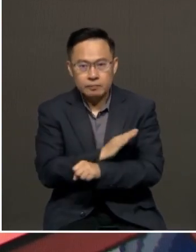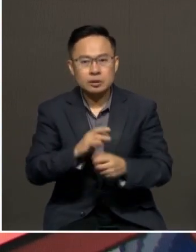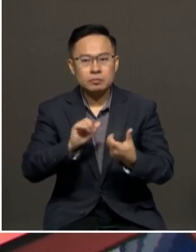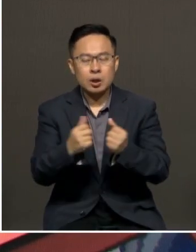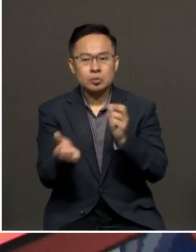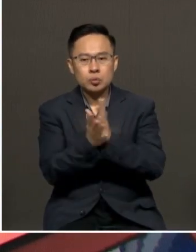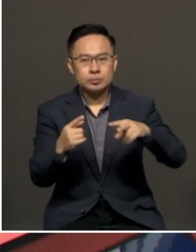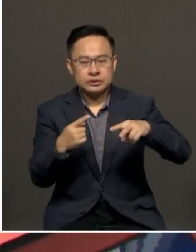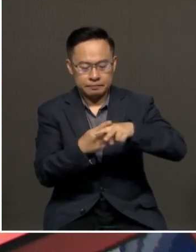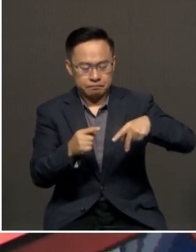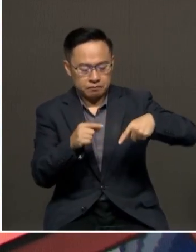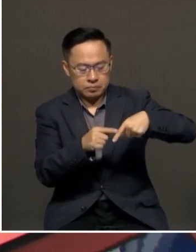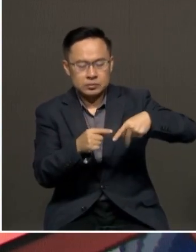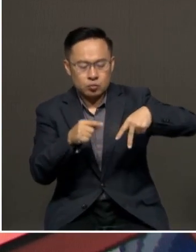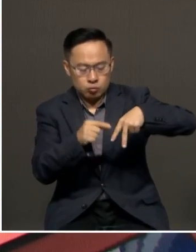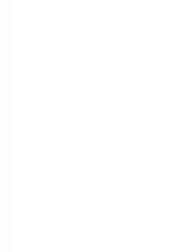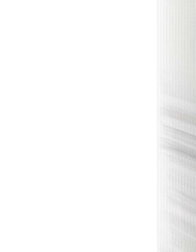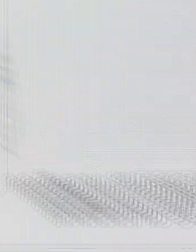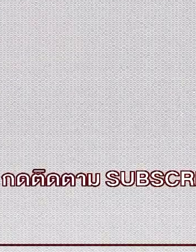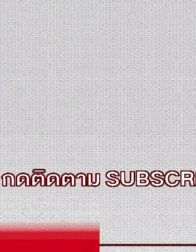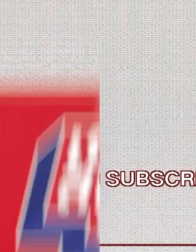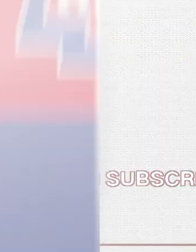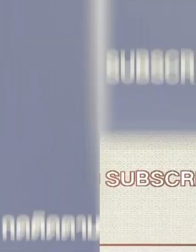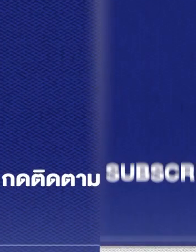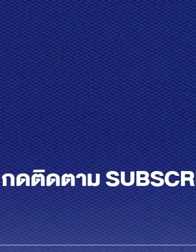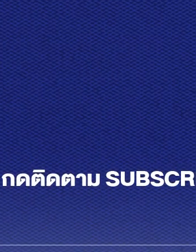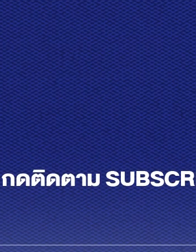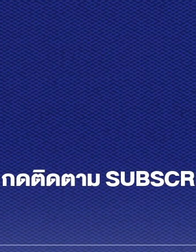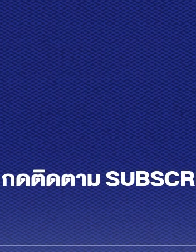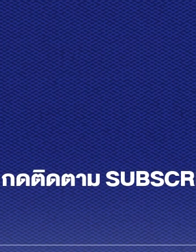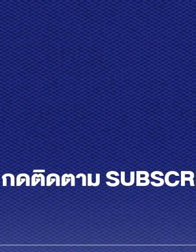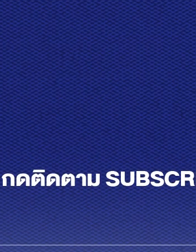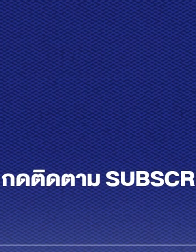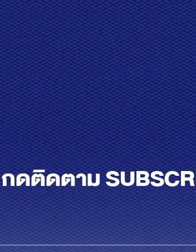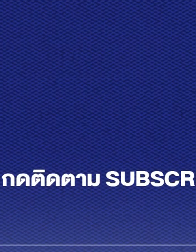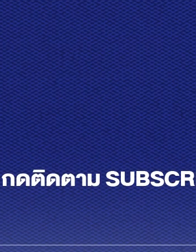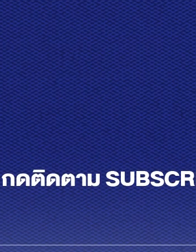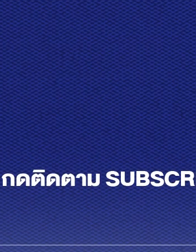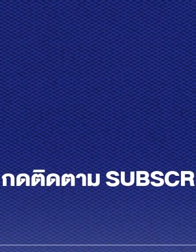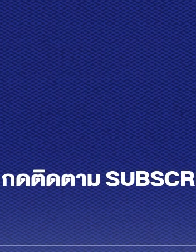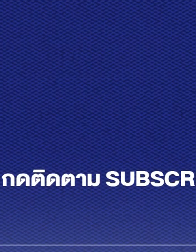าดเจ็บแบบที่ก่อนหน้านี้ประสบมาก็ได ้ค่ะ